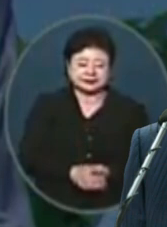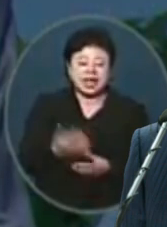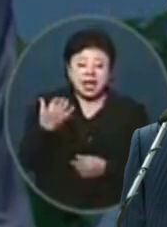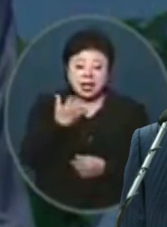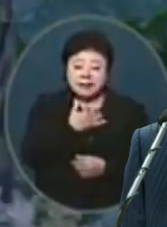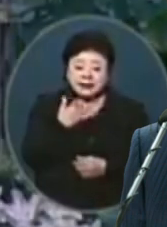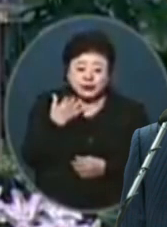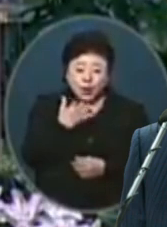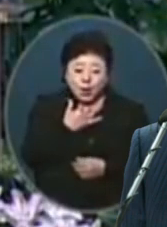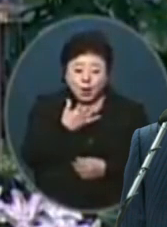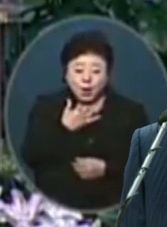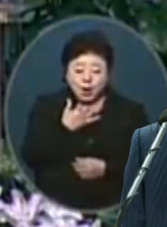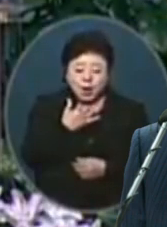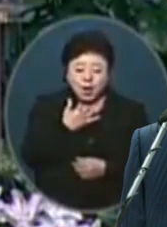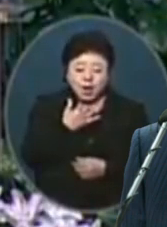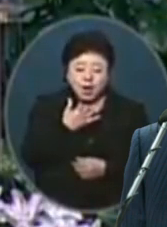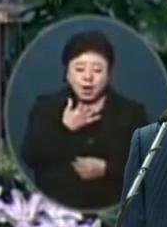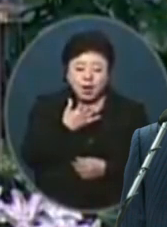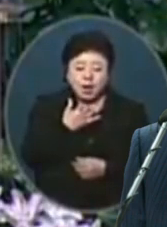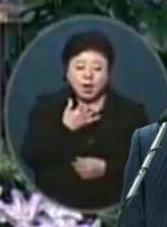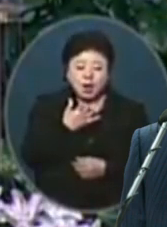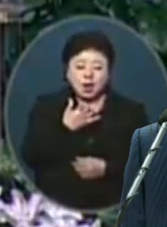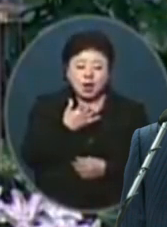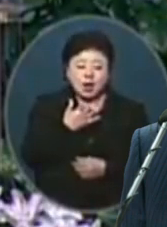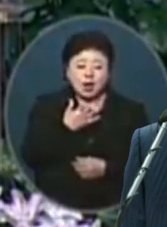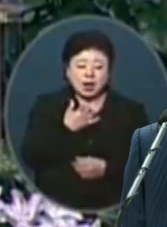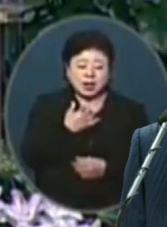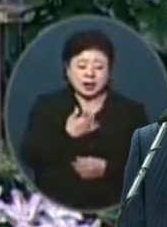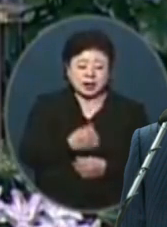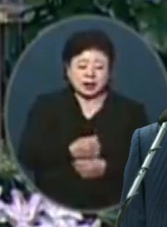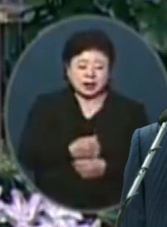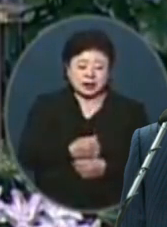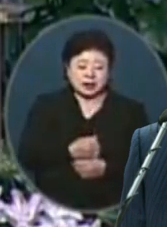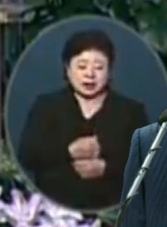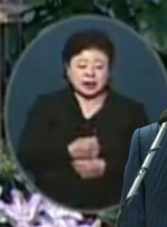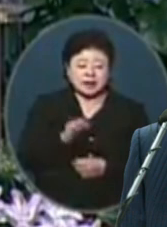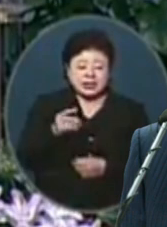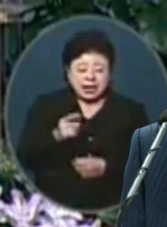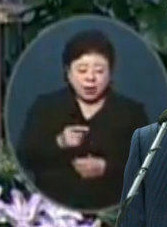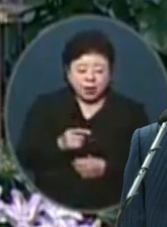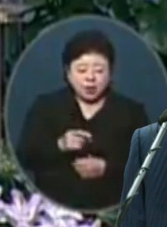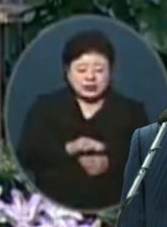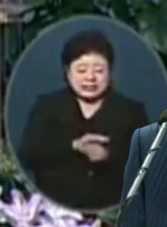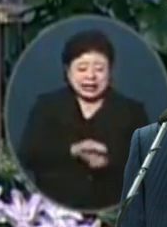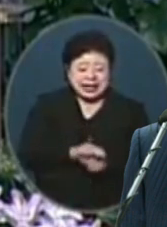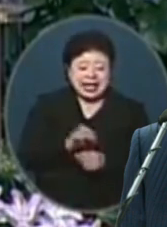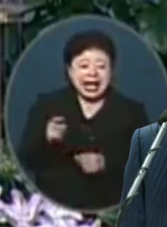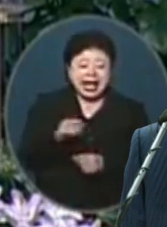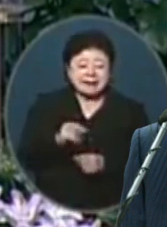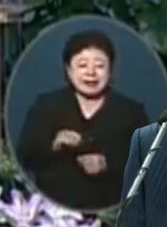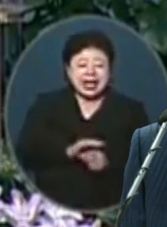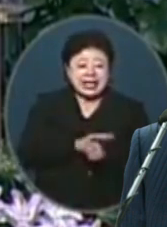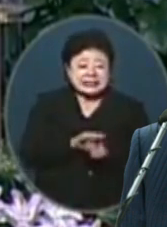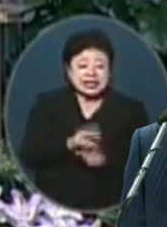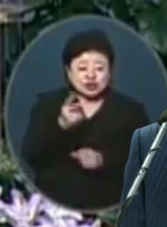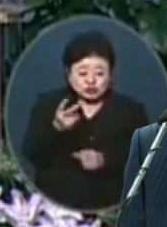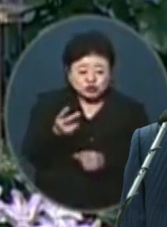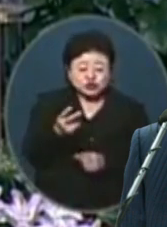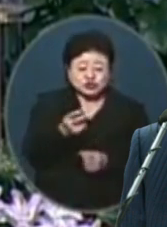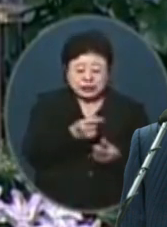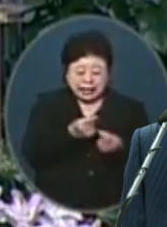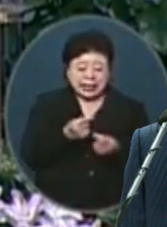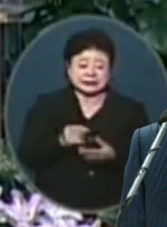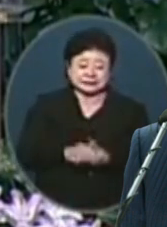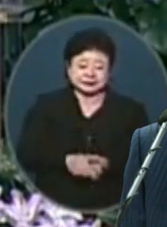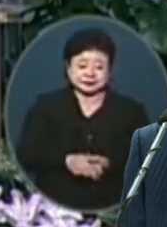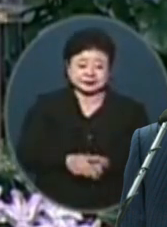베드로가 체득한 사랑은 필리오 사랑과 아가페 사랑 둘 모두 다인 것입니다.